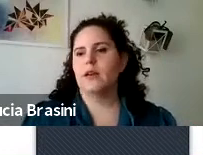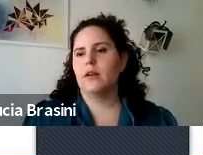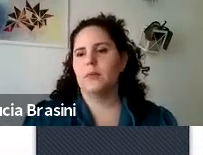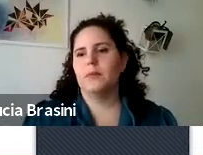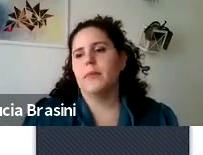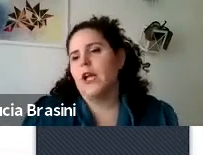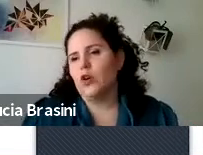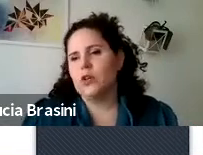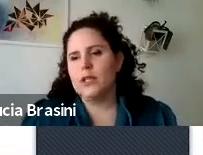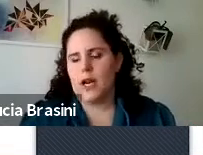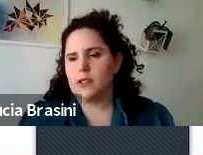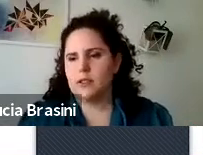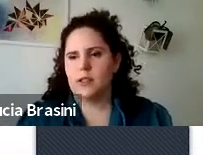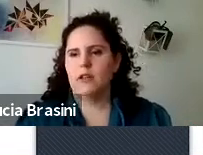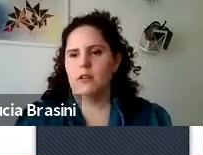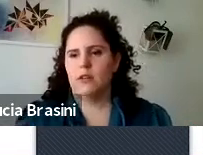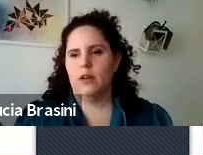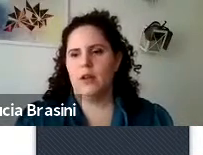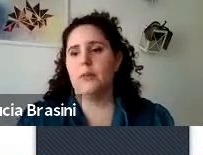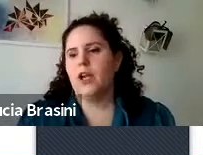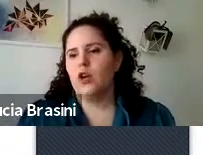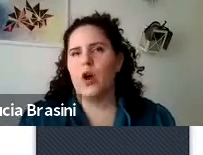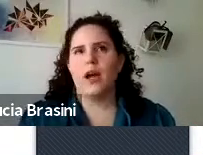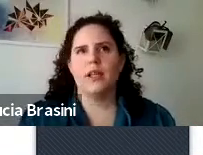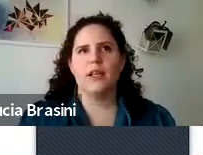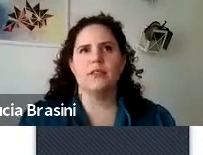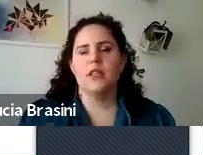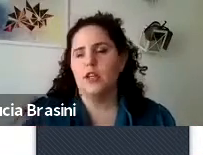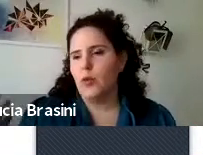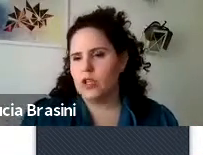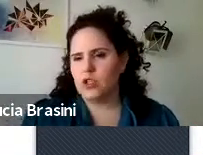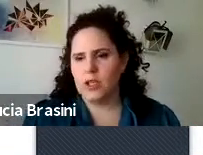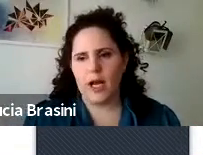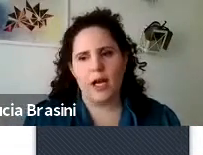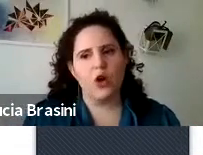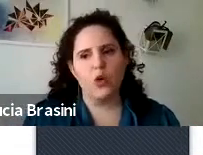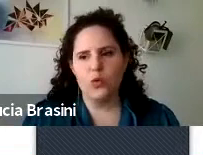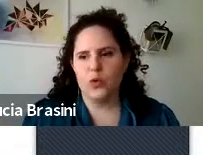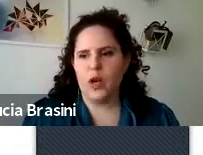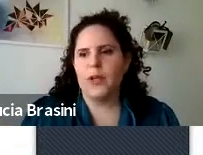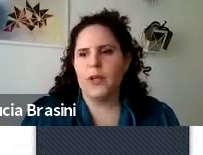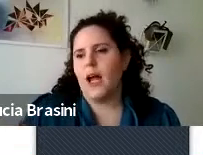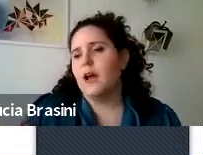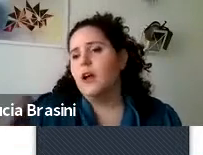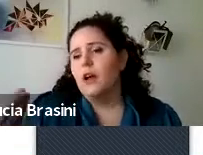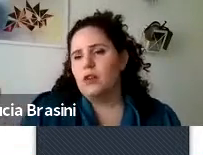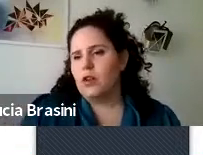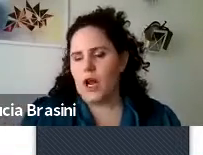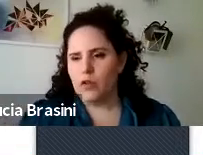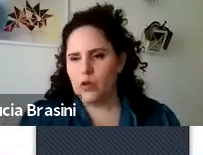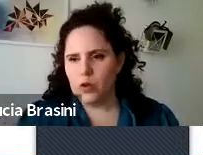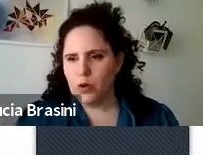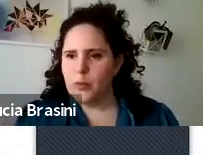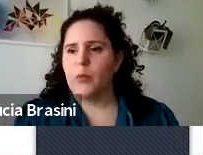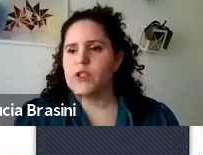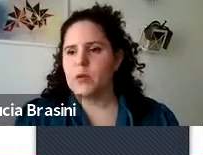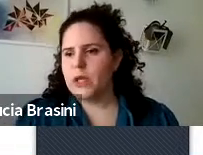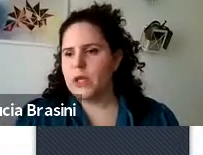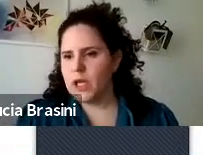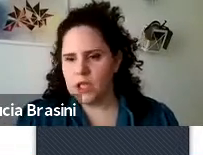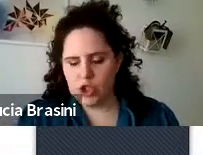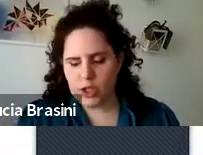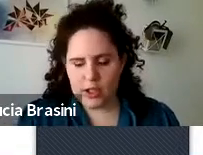magari meno interesse e meno anche stimolo a cercare la cultura perché non hanno avuto